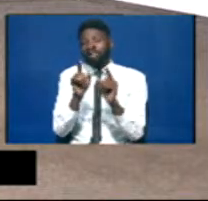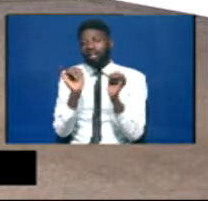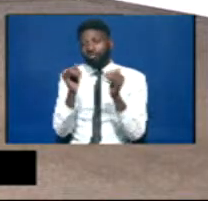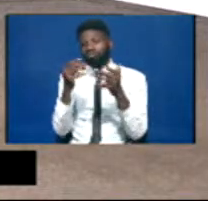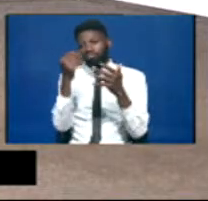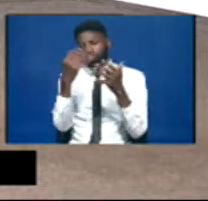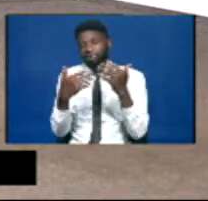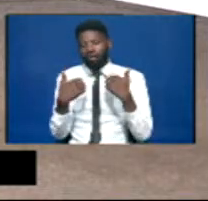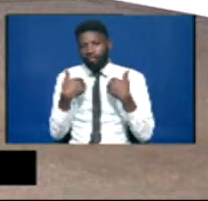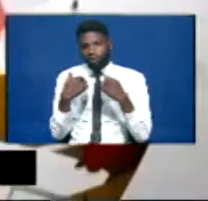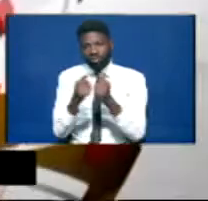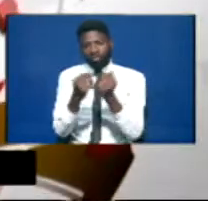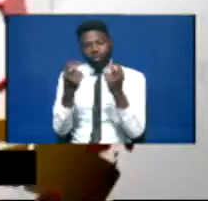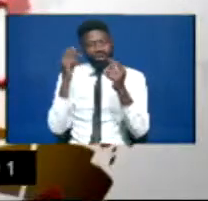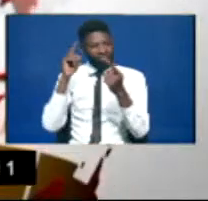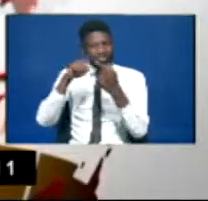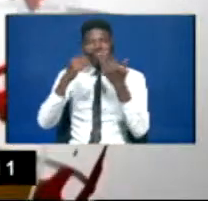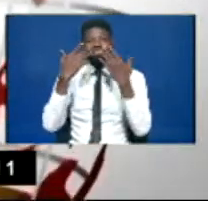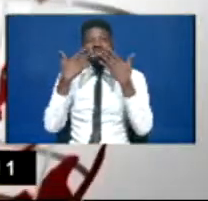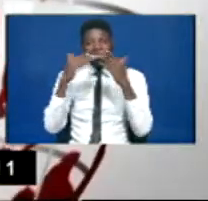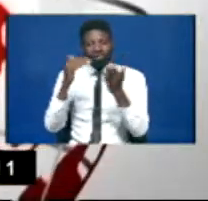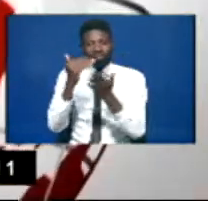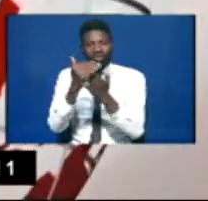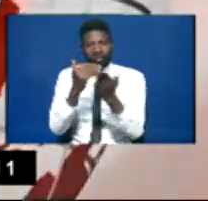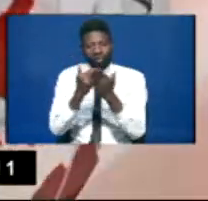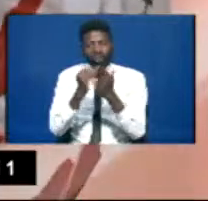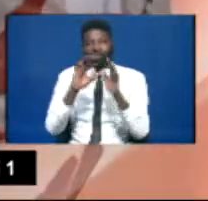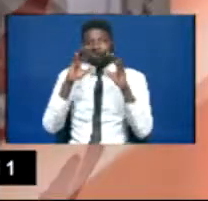wa kipindi Dunia Wiki Hii.